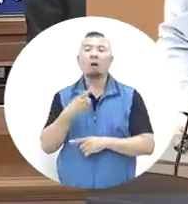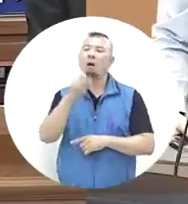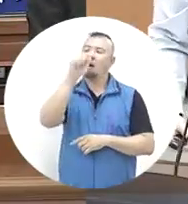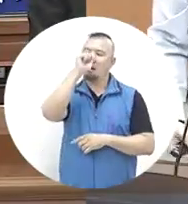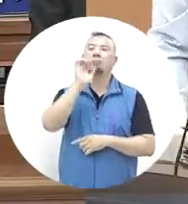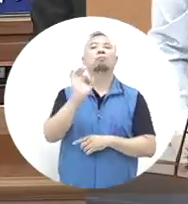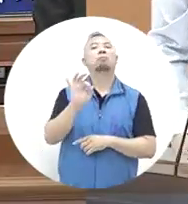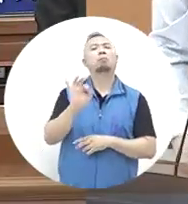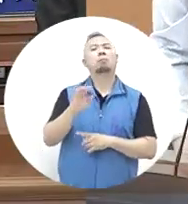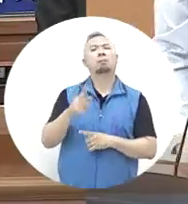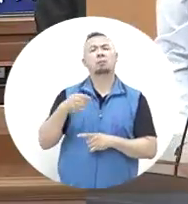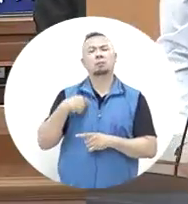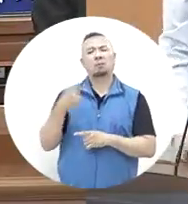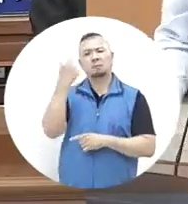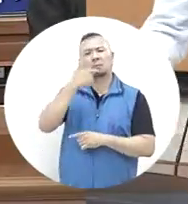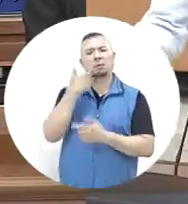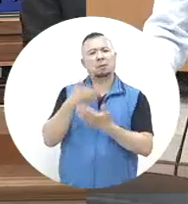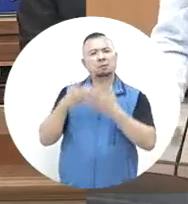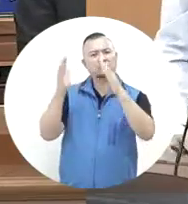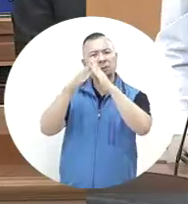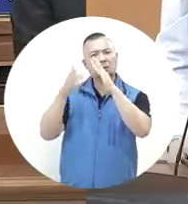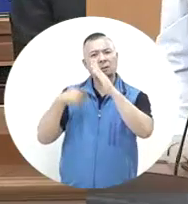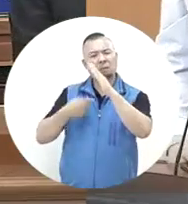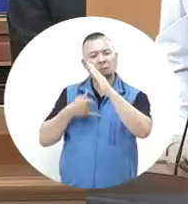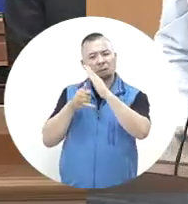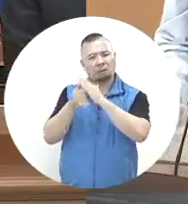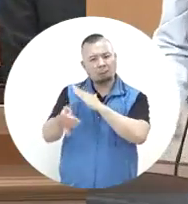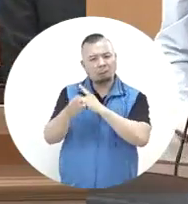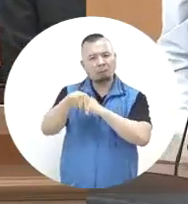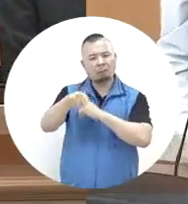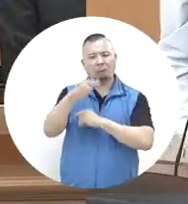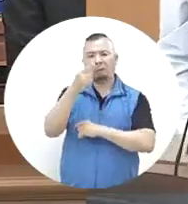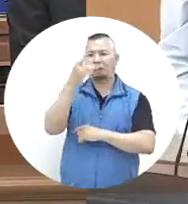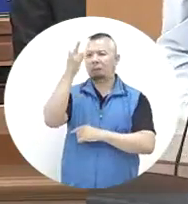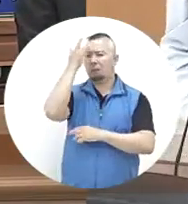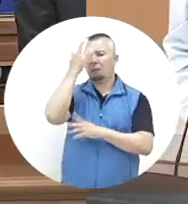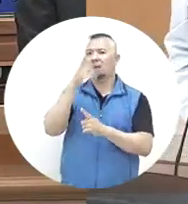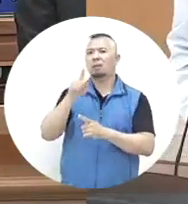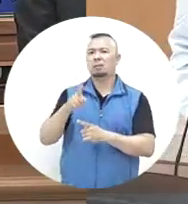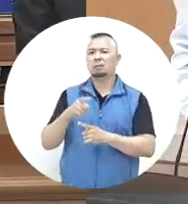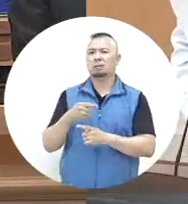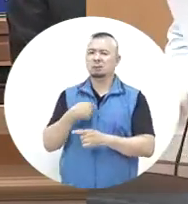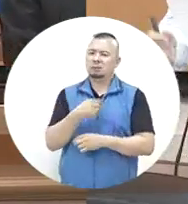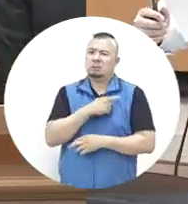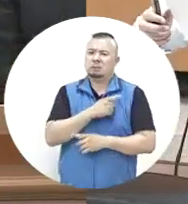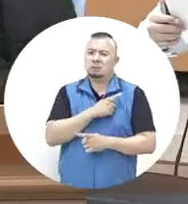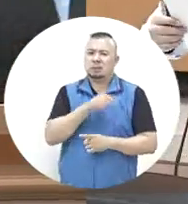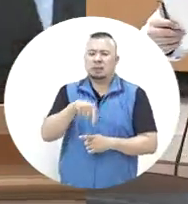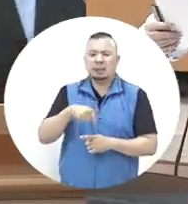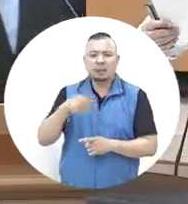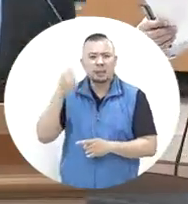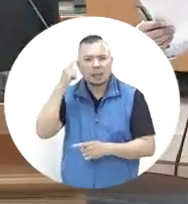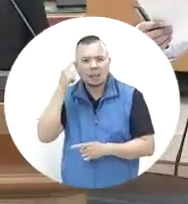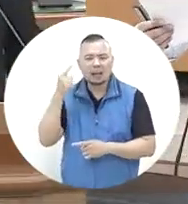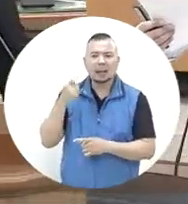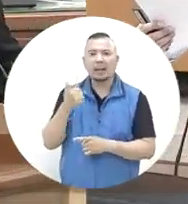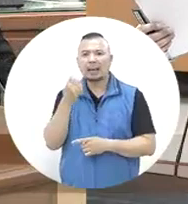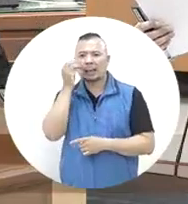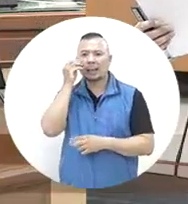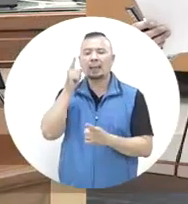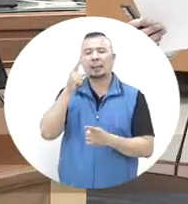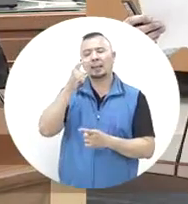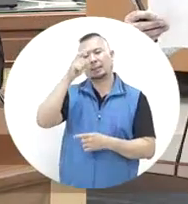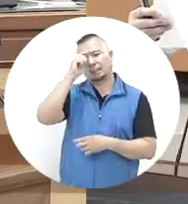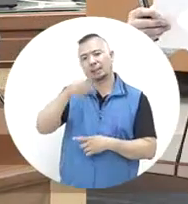边美术馆我竟然进不去，这个哦，这个跟我来的目的就有点不一样了。然后好，谢谢市长。那美术